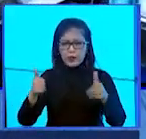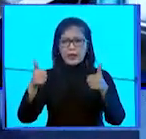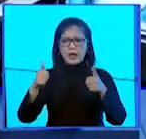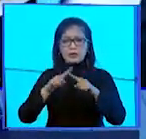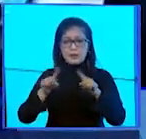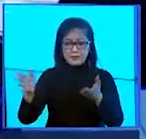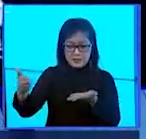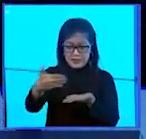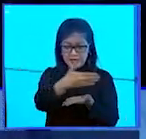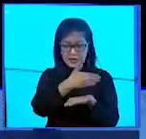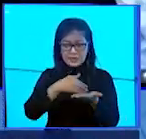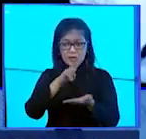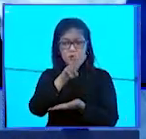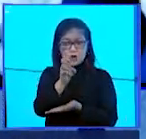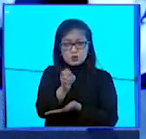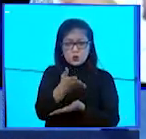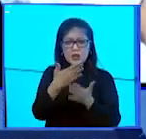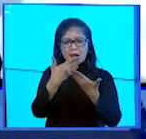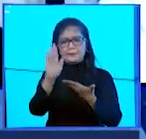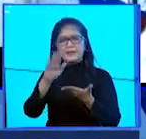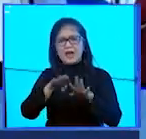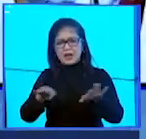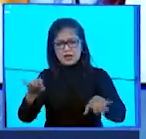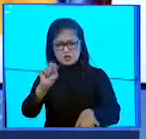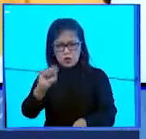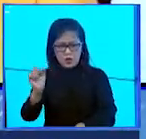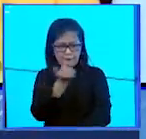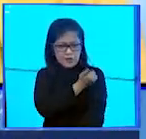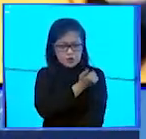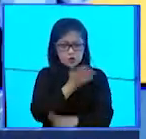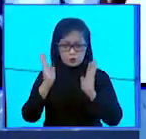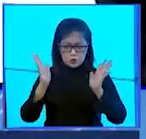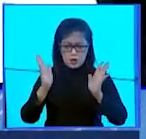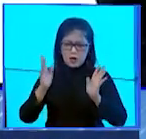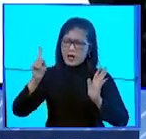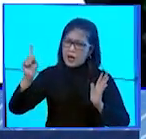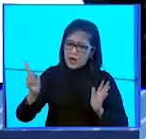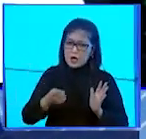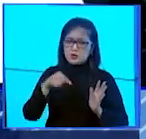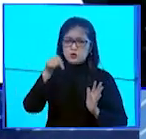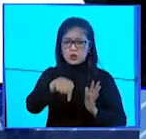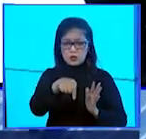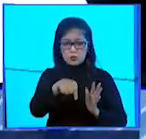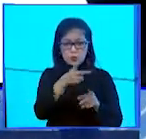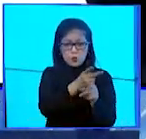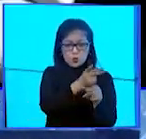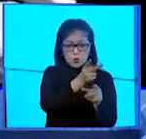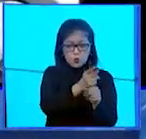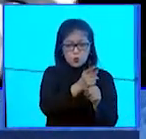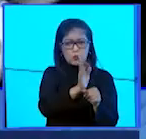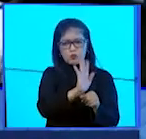siswa didik yang sudah melakukan vaksin idealnya memang bukan hanya guru dan tenaga pendidik tapi anak didiknya dan orangtuanya bahkan